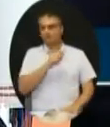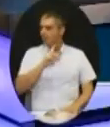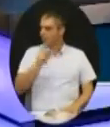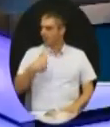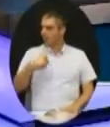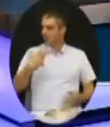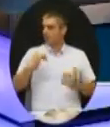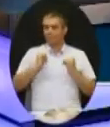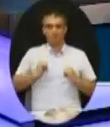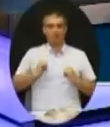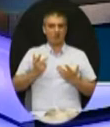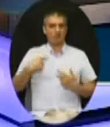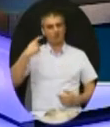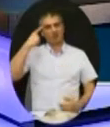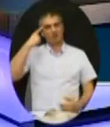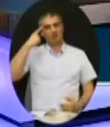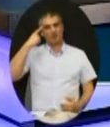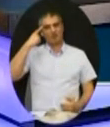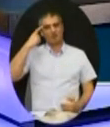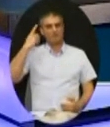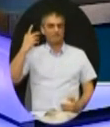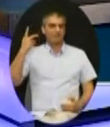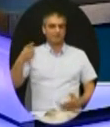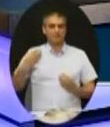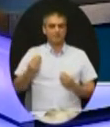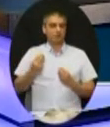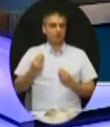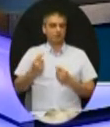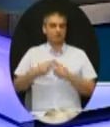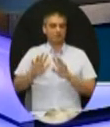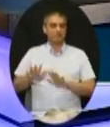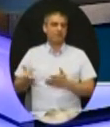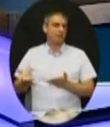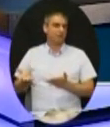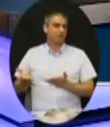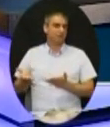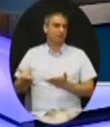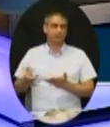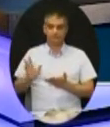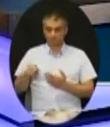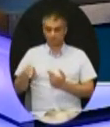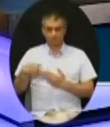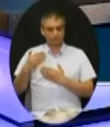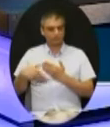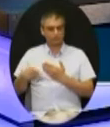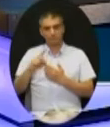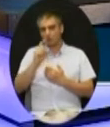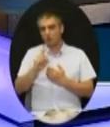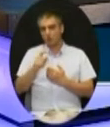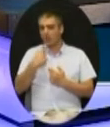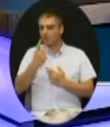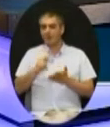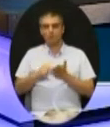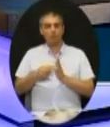לנו נוח לחשוב שזה משהו גזעני, אבל יש פה בסופו של דבר אולי